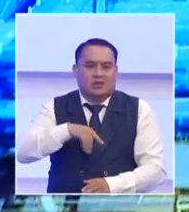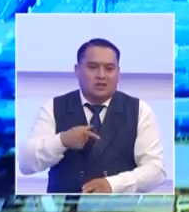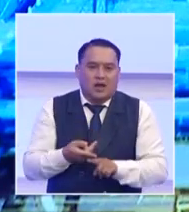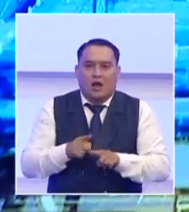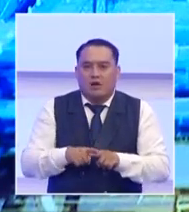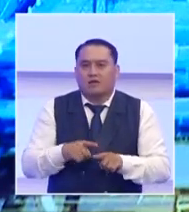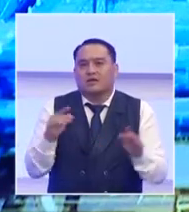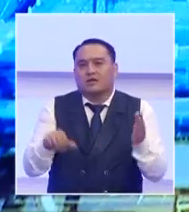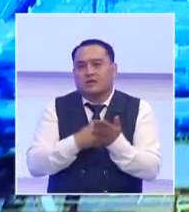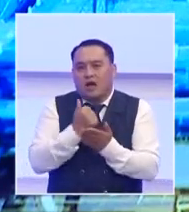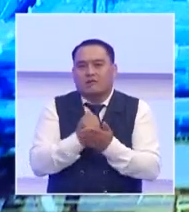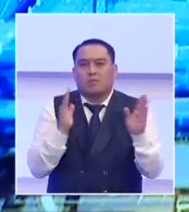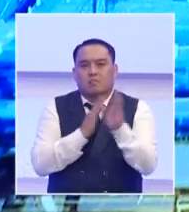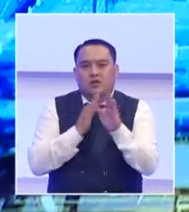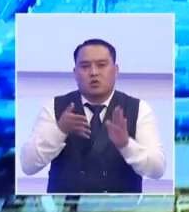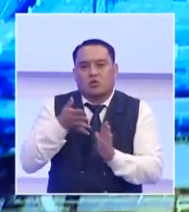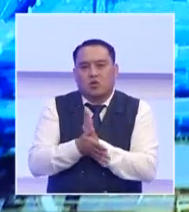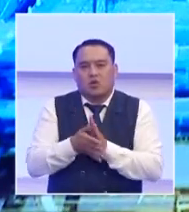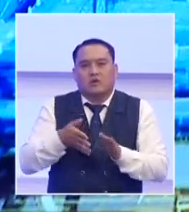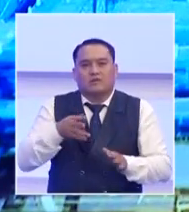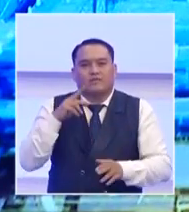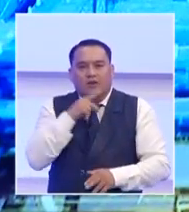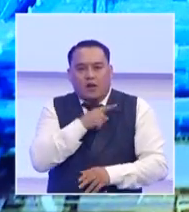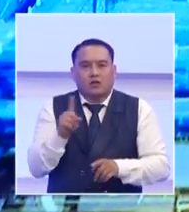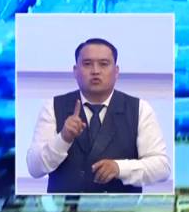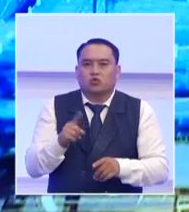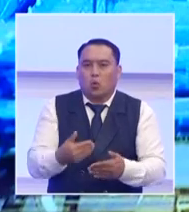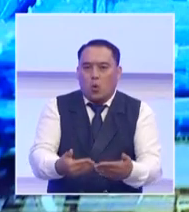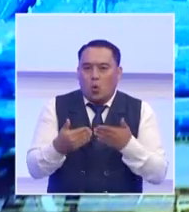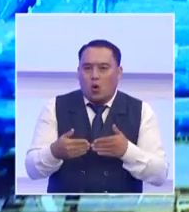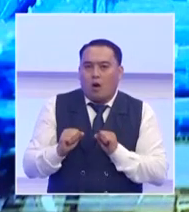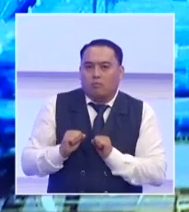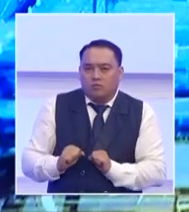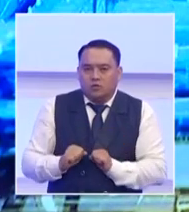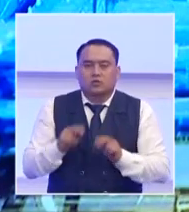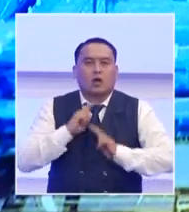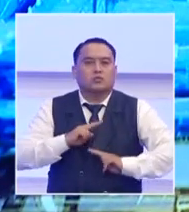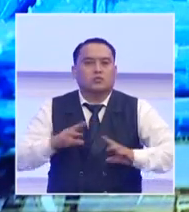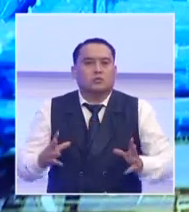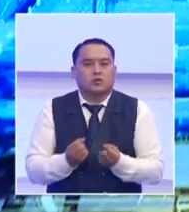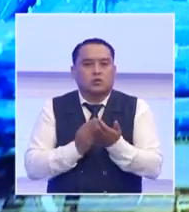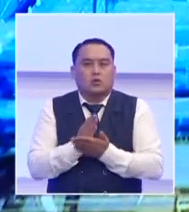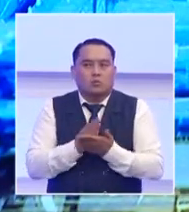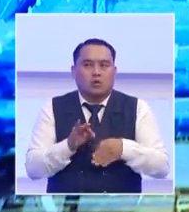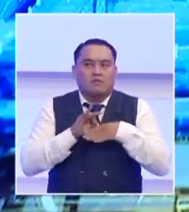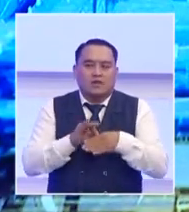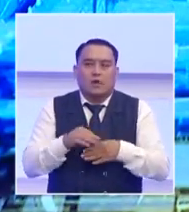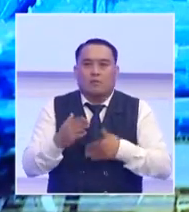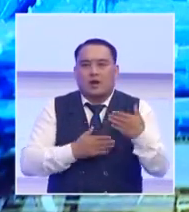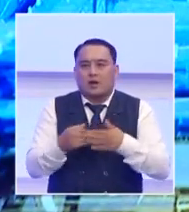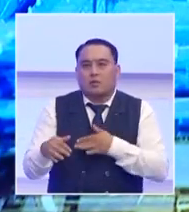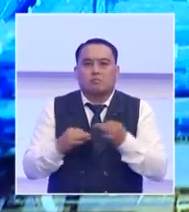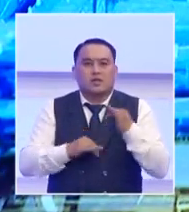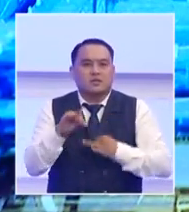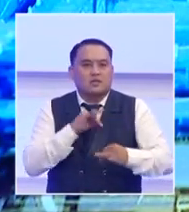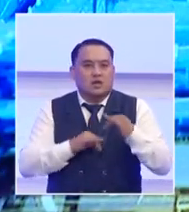но главное природе нанесен непоправимый вред дабы не допустить дальнейшего роста сотрудники дчс региона провели профилактическую беседу